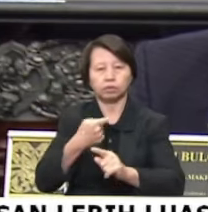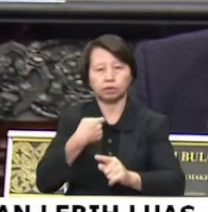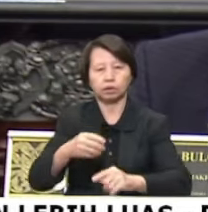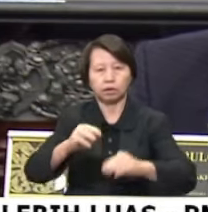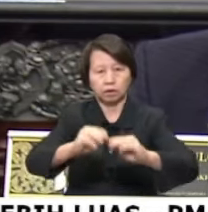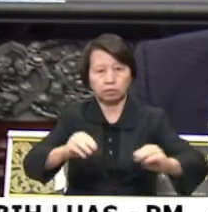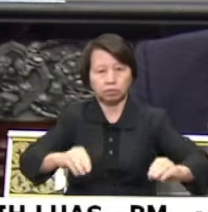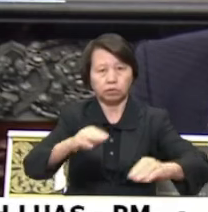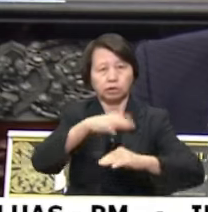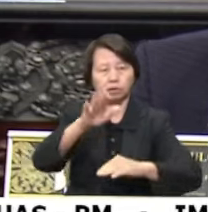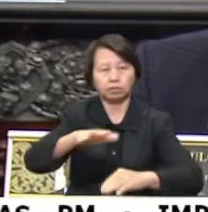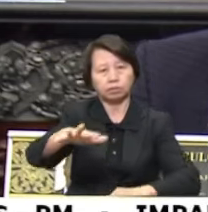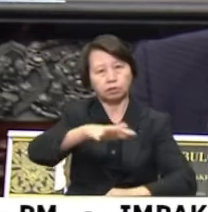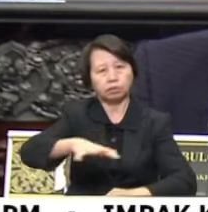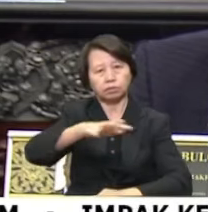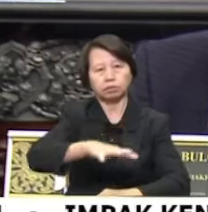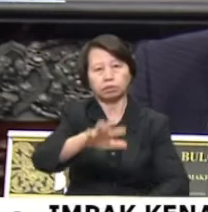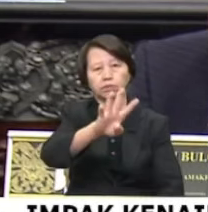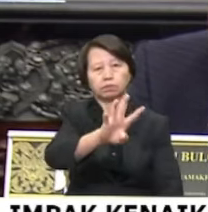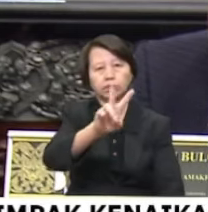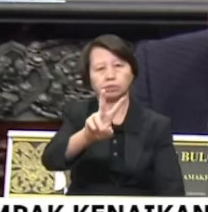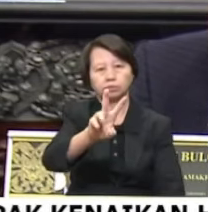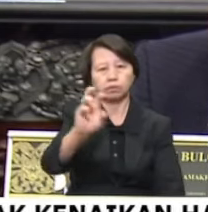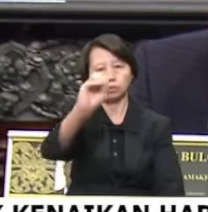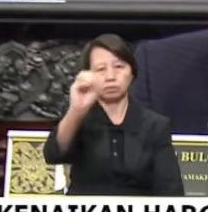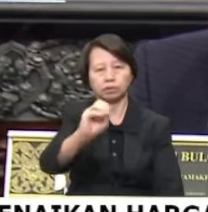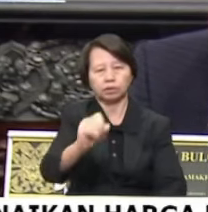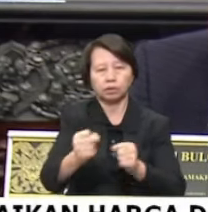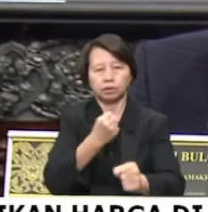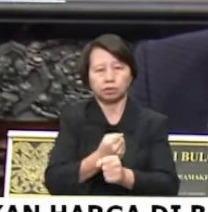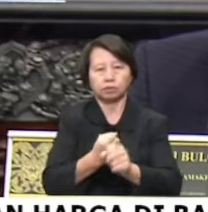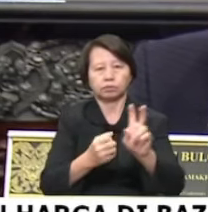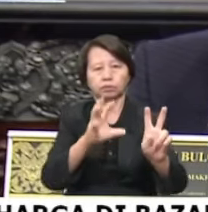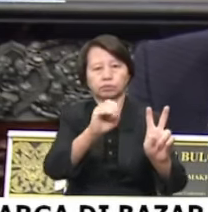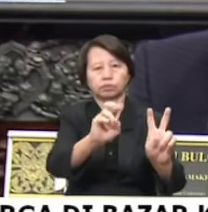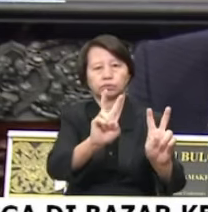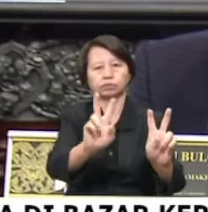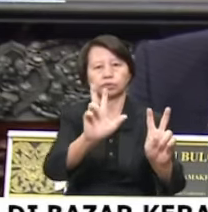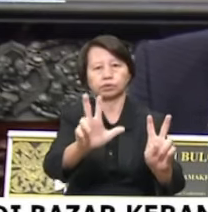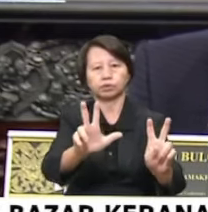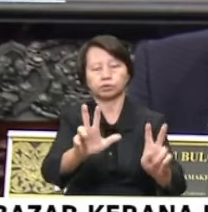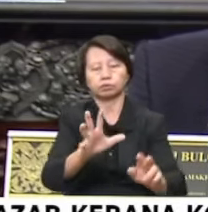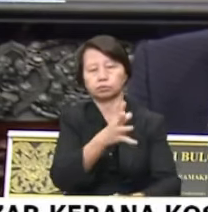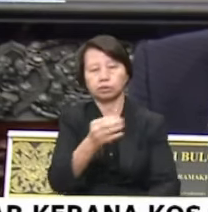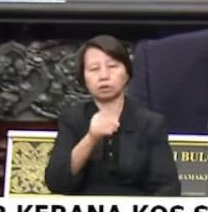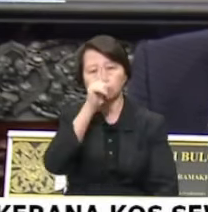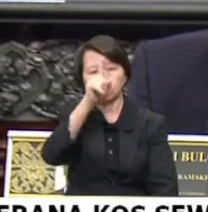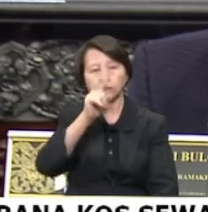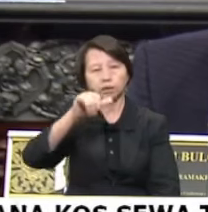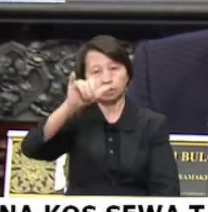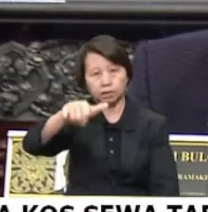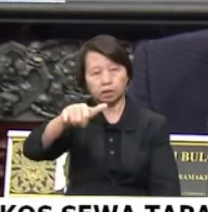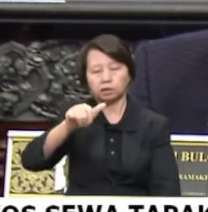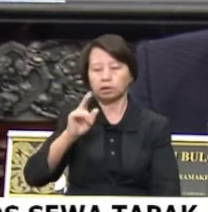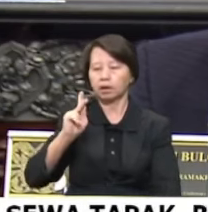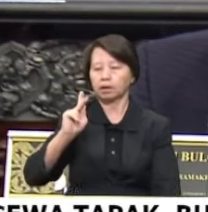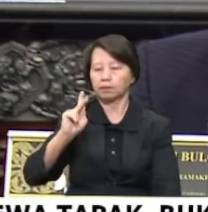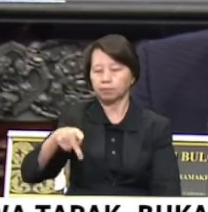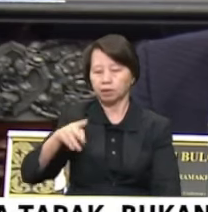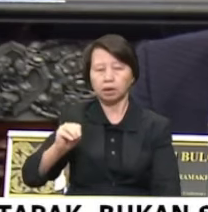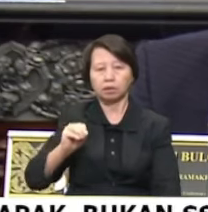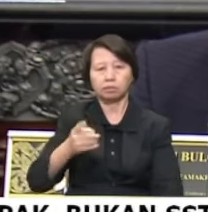murid adalah lebih kurang 42% pada tahun 2023. Dan sememangnya KPM dari masa ke